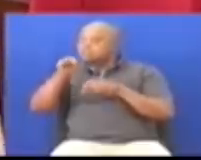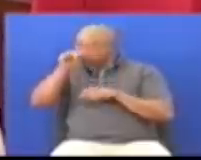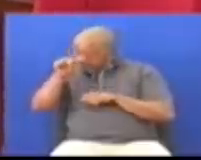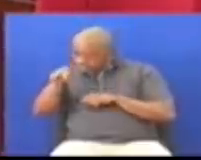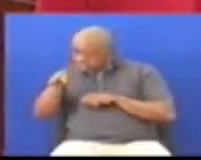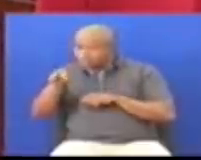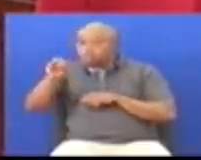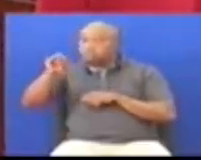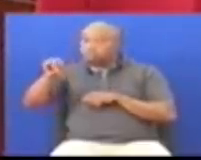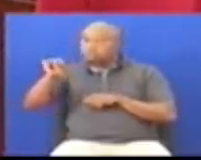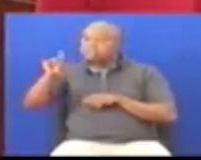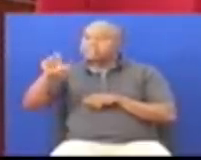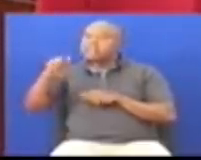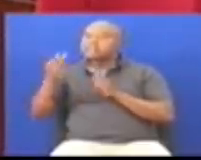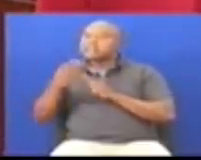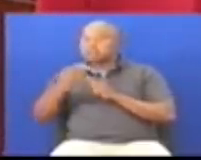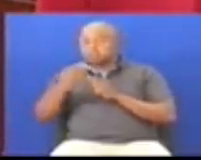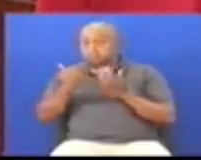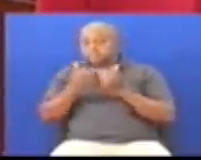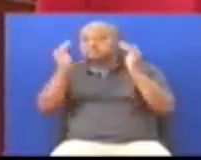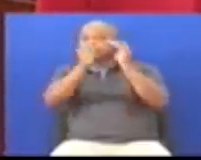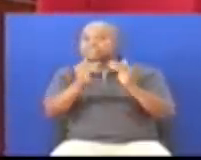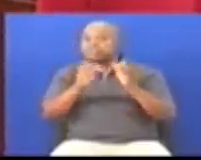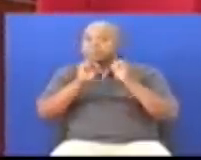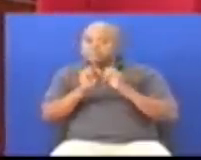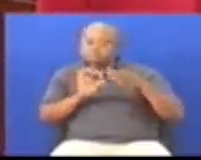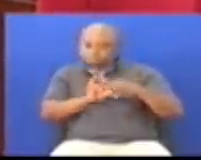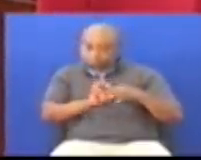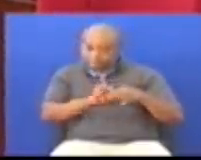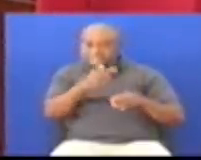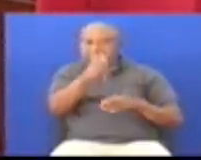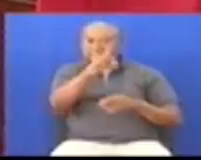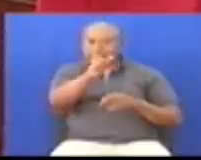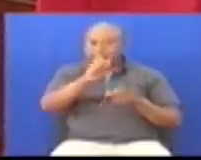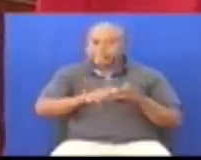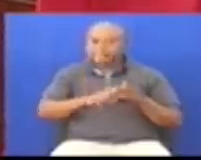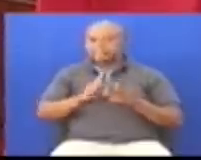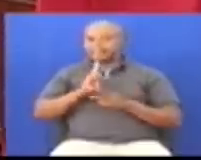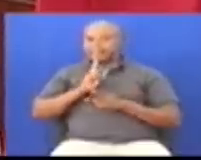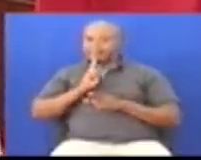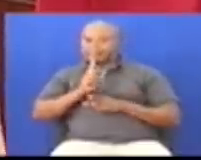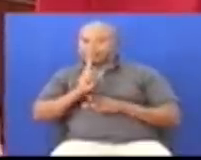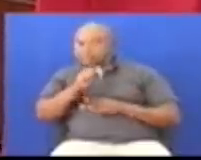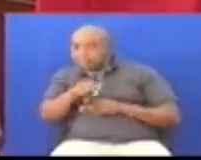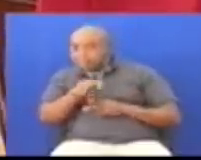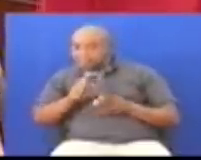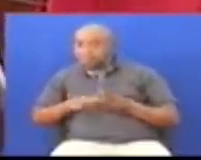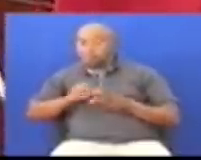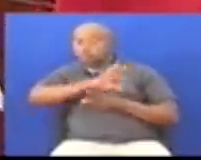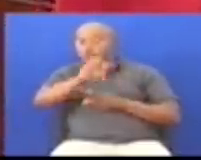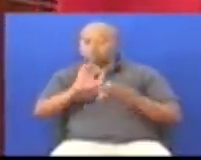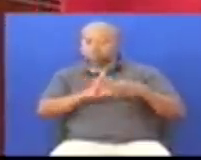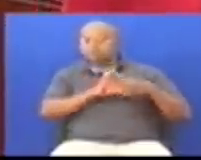system iwe TRA, iwe TAMISEMI, iwe mahala popote, kwa sababu